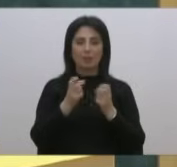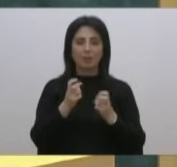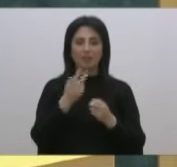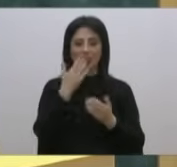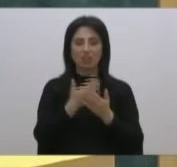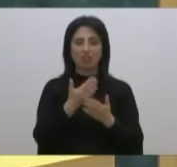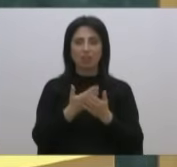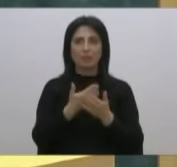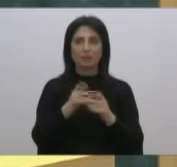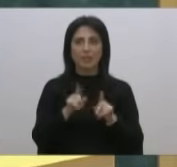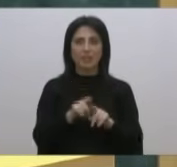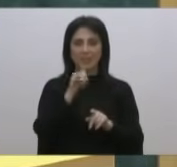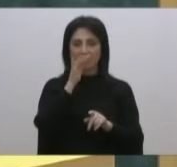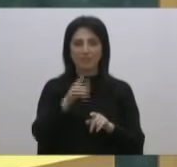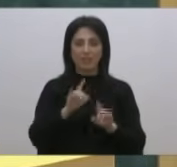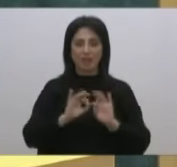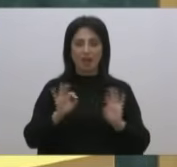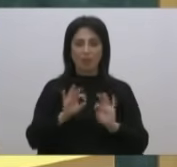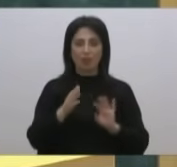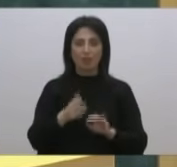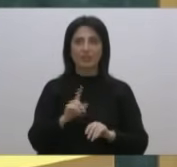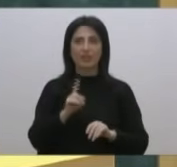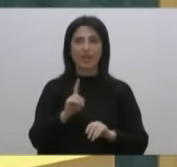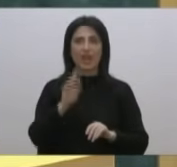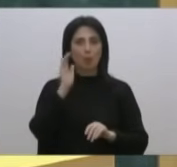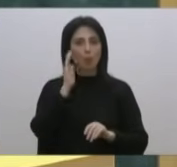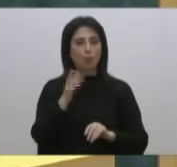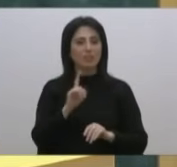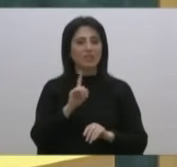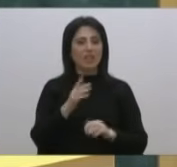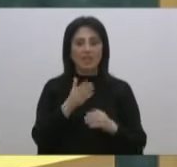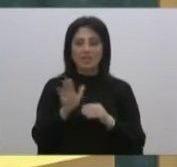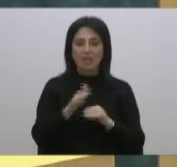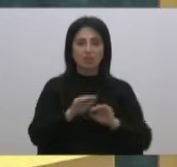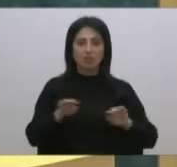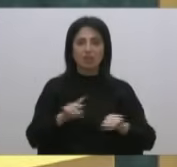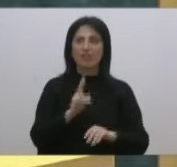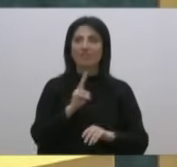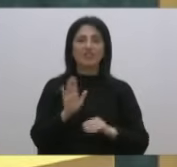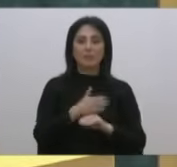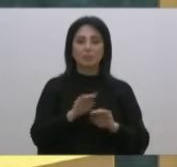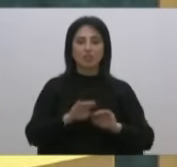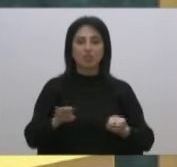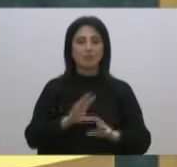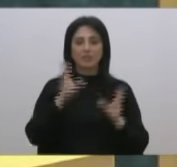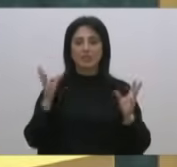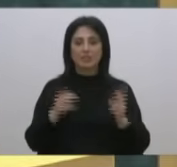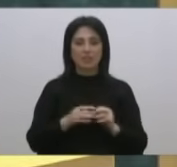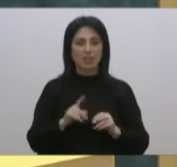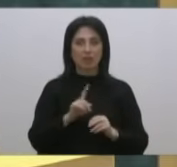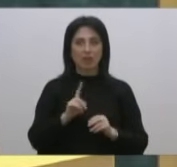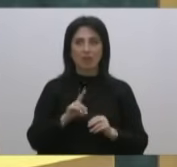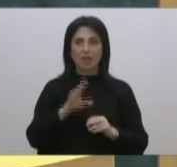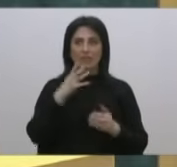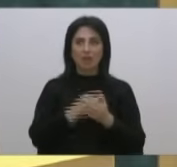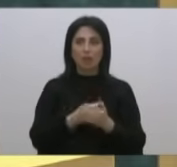ელემენტარული ნიშნებიც კი ვერ გამოავლინეს, რა მოვისმინეთ, რას ემიჯნებიან, ვის ემიჯნებიან, საერთოდ არც